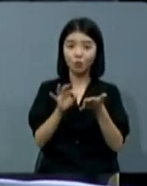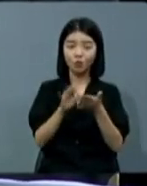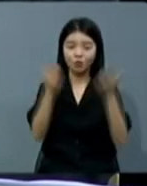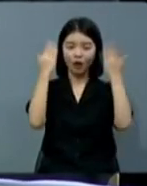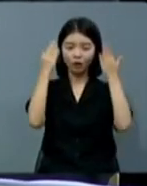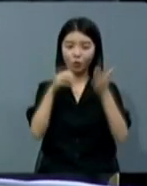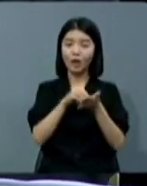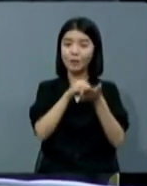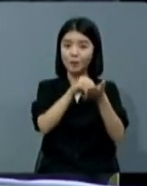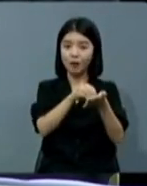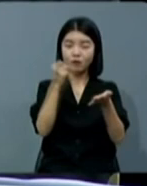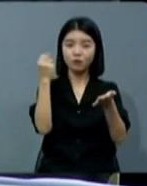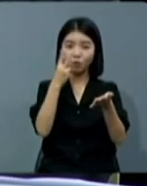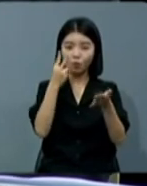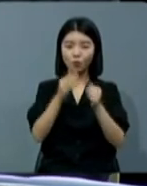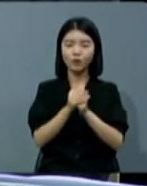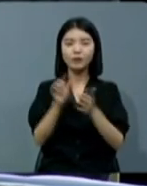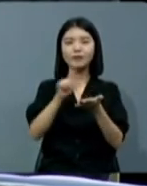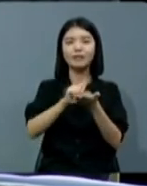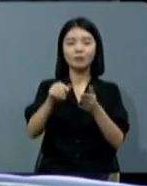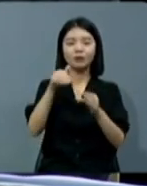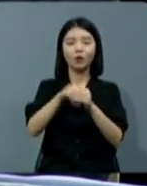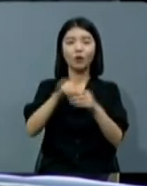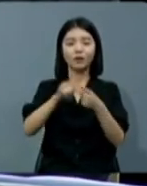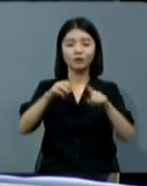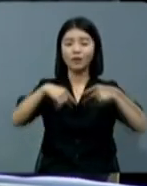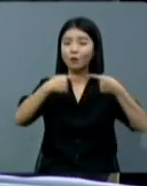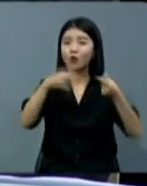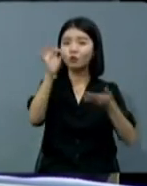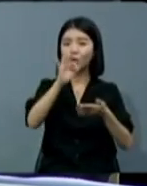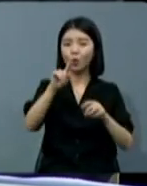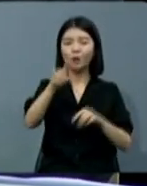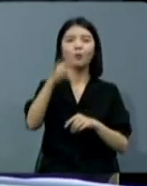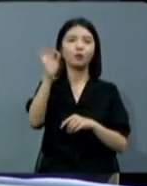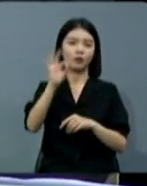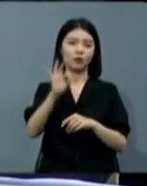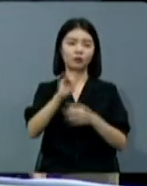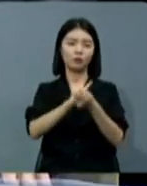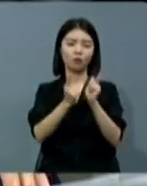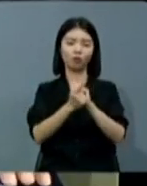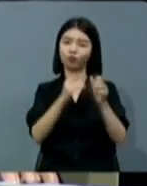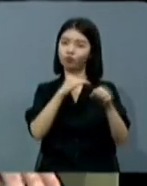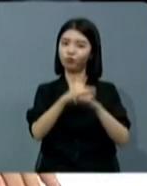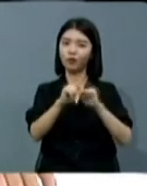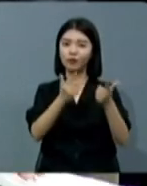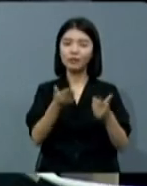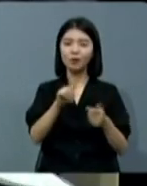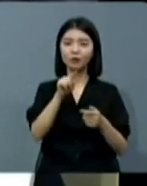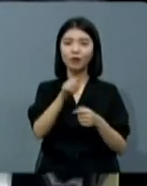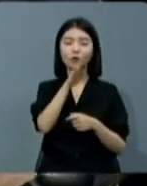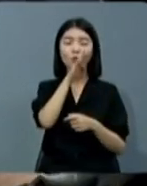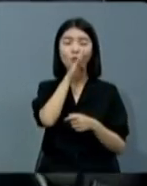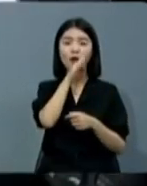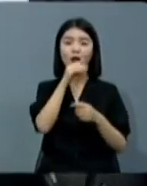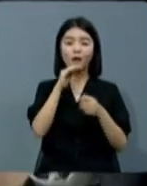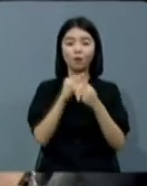학교에 들어오는 것 나아가서는 지방선거에 대한 참여율도 100% 상호주의는 아니지만 그게